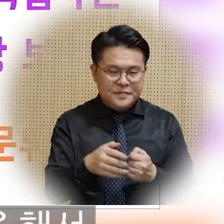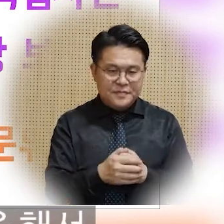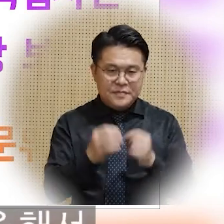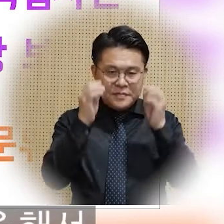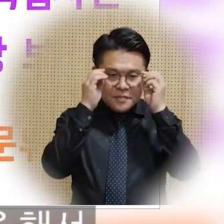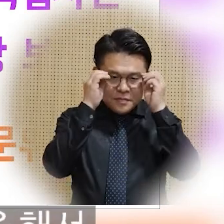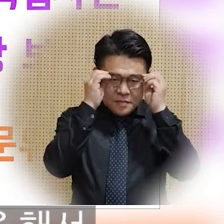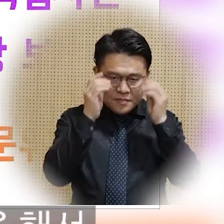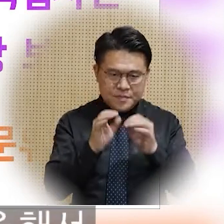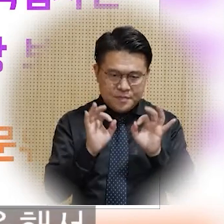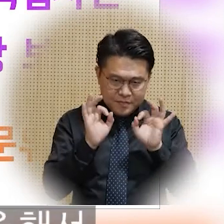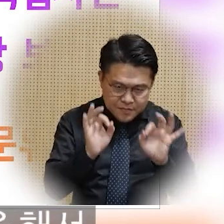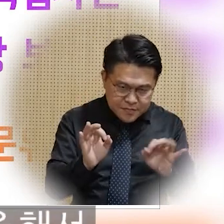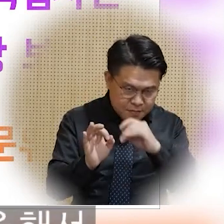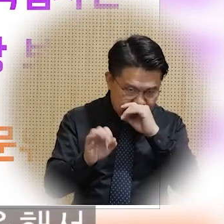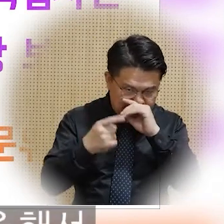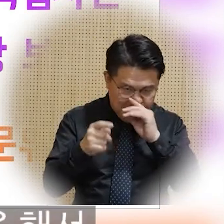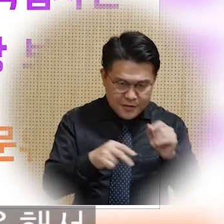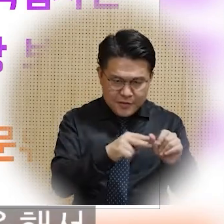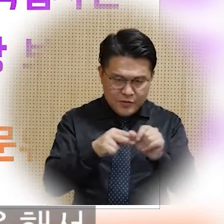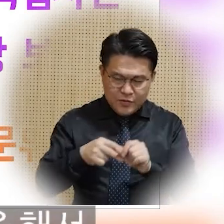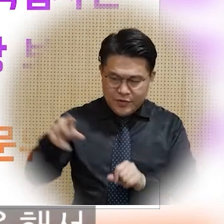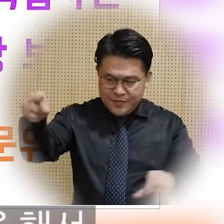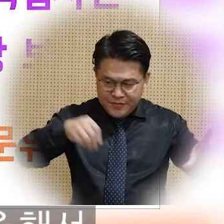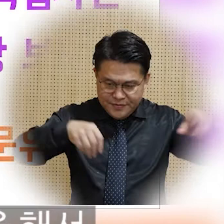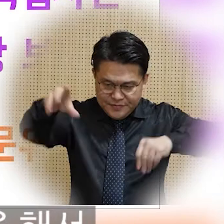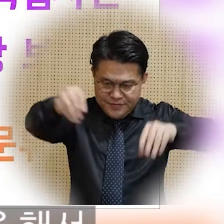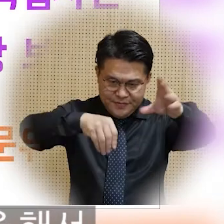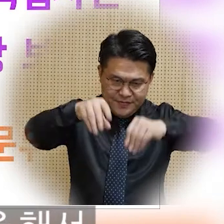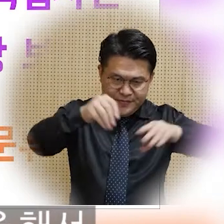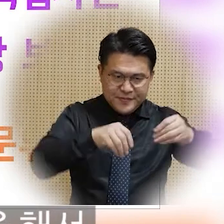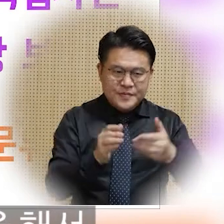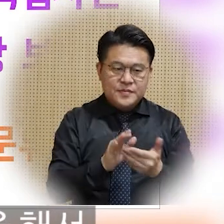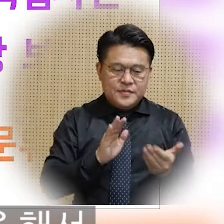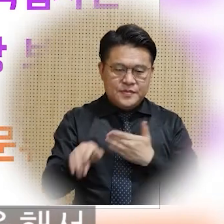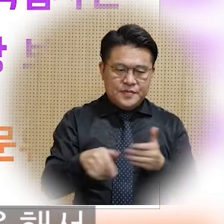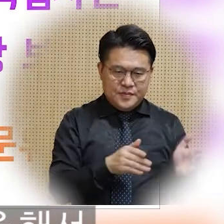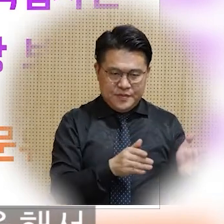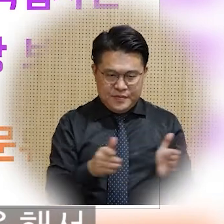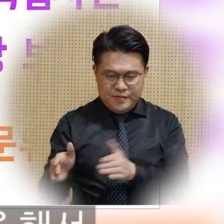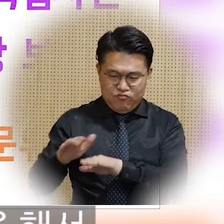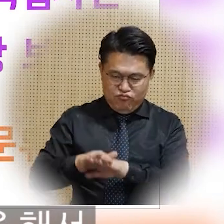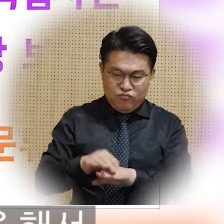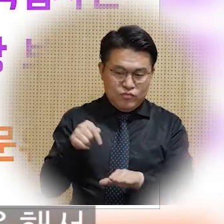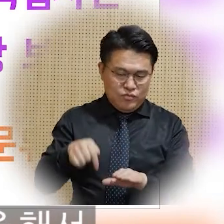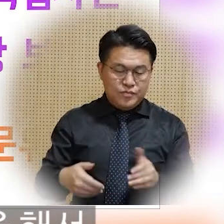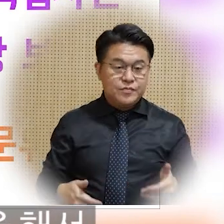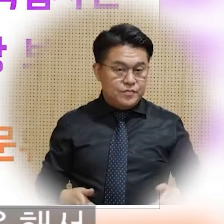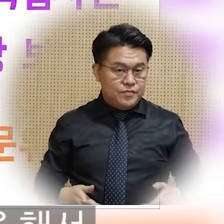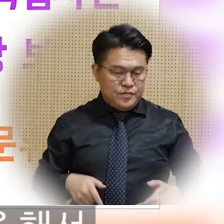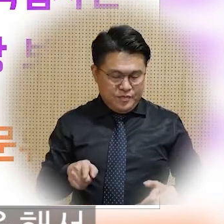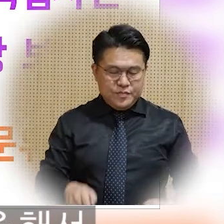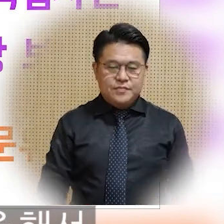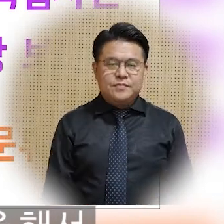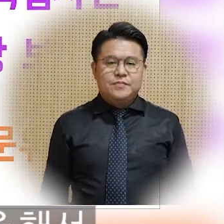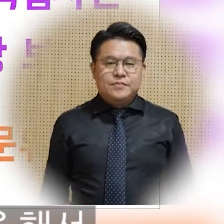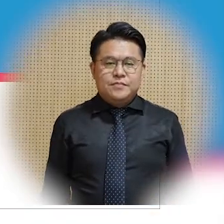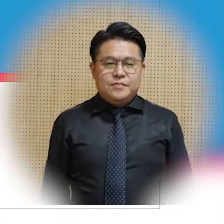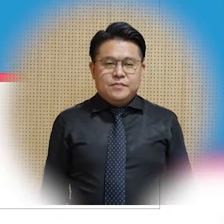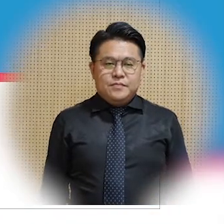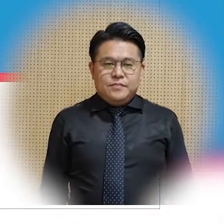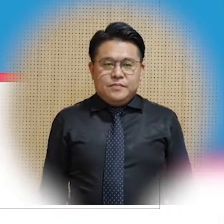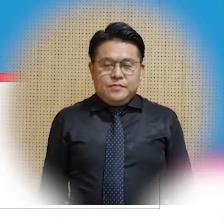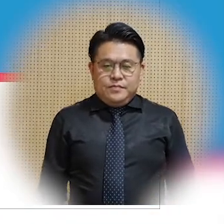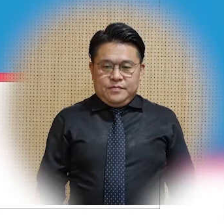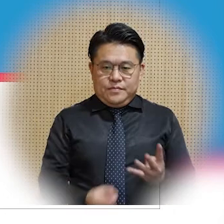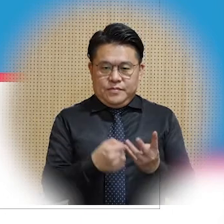이런 부분들을 다양한 의견들을 찾아보고 정보를 수집을 해서 정리를 하는 그런 부분들이 좀 필요할 것 같습니다.